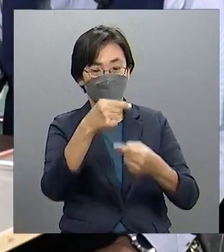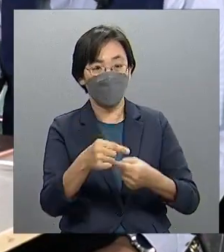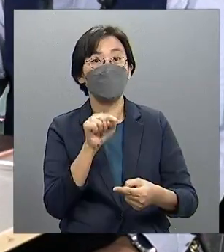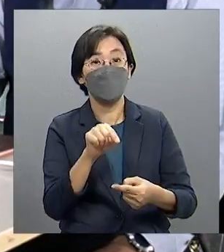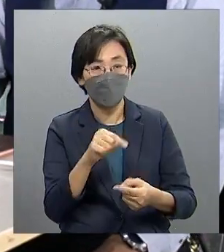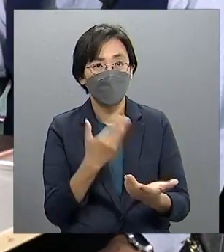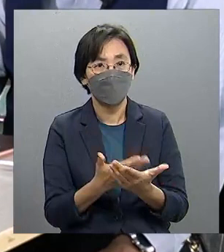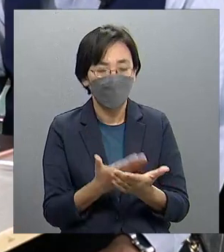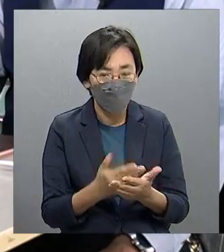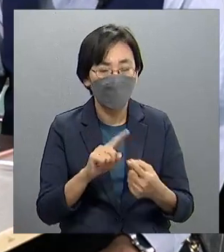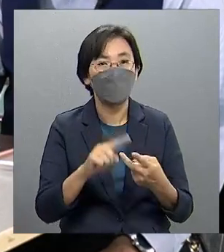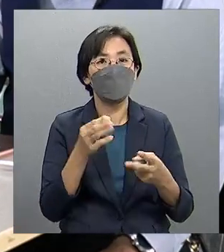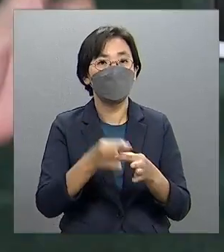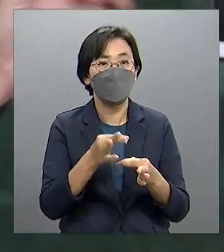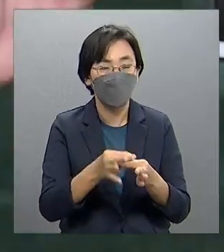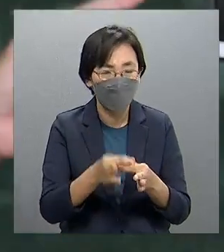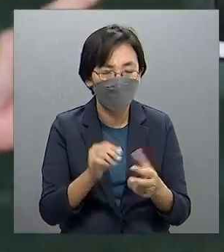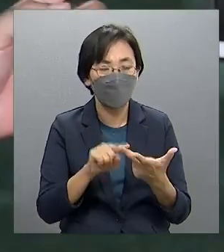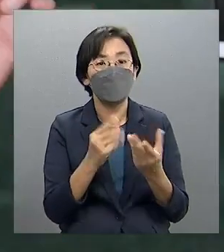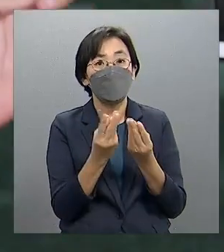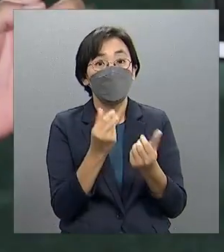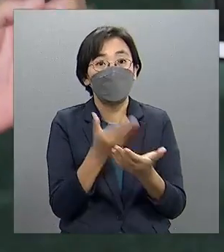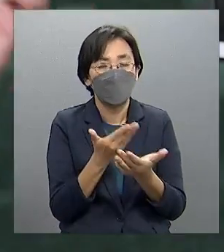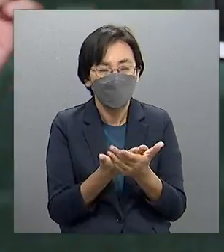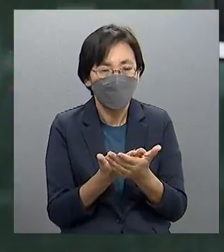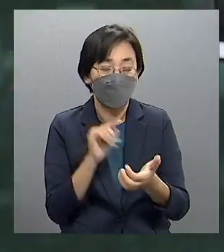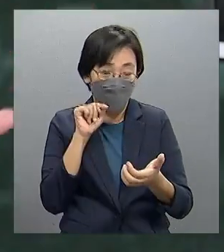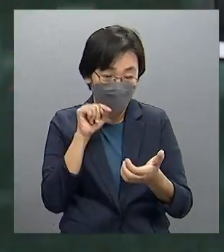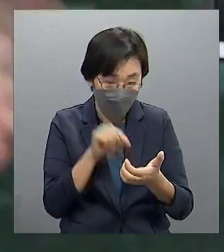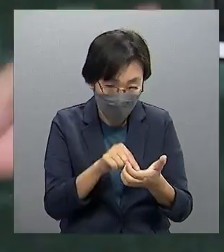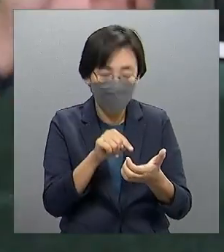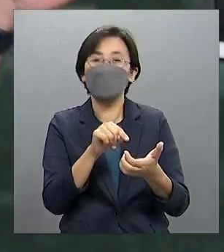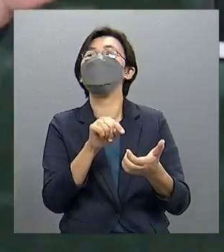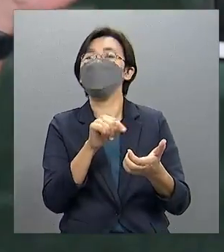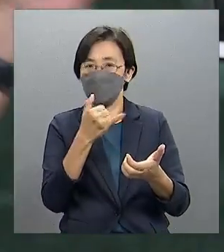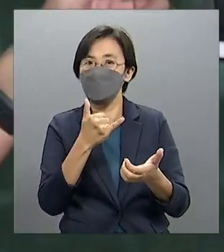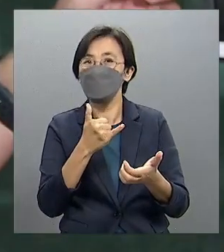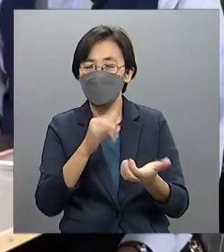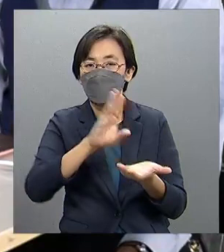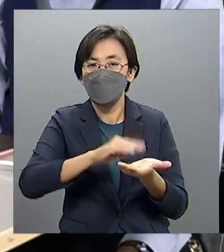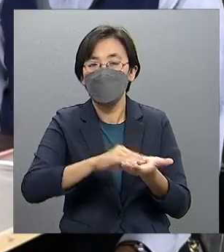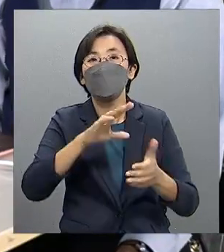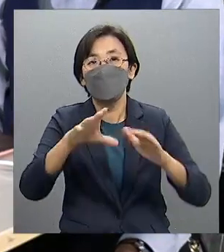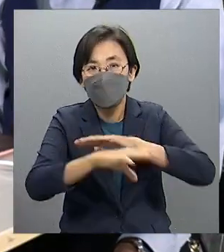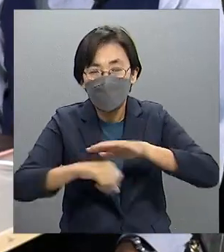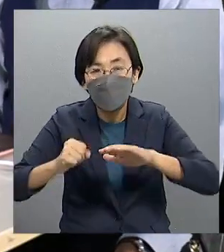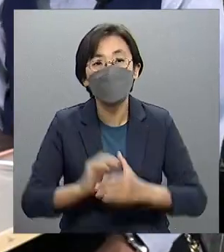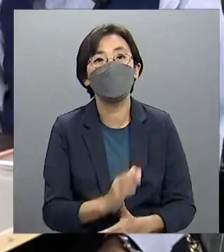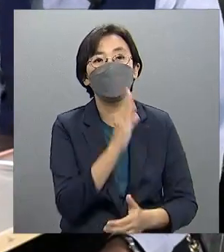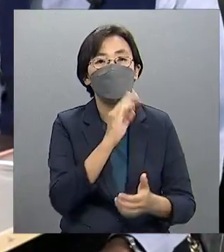ารมียอดเงินต่างๆแล้วเผลอคลิกเข้าไปอันเนี้ยแน่ๆแล้วมันจะแย่ไปกว่านั้นถ้าคุณไปอนุญาต ติดตั้งโปรแก